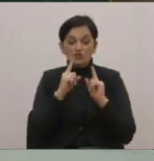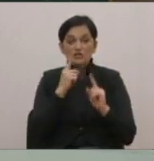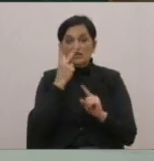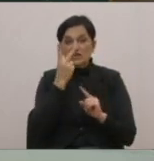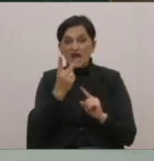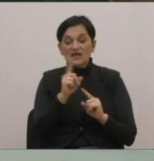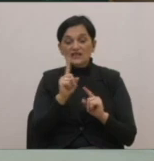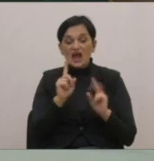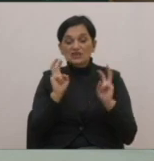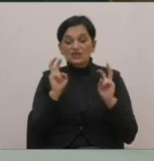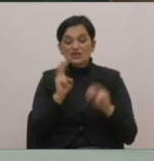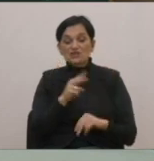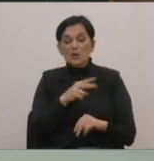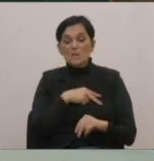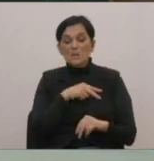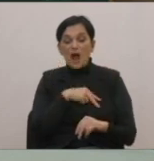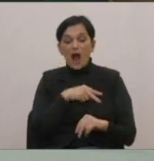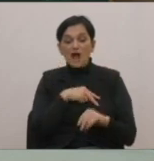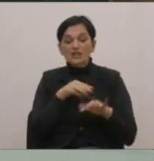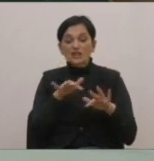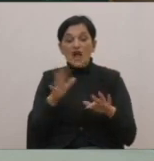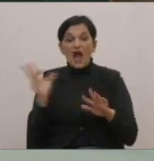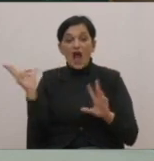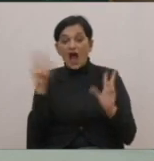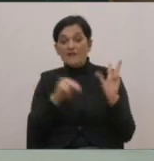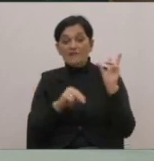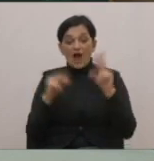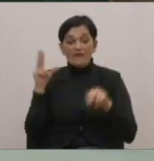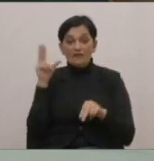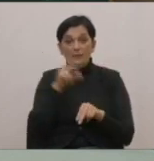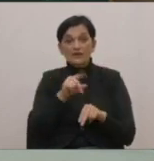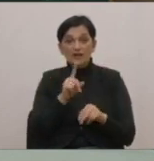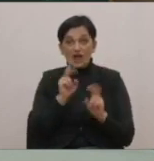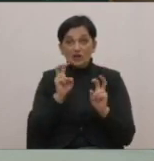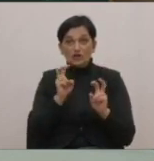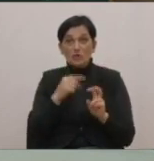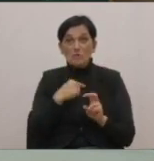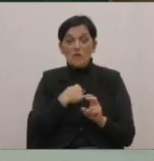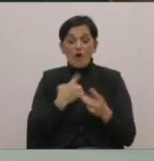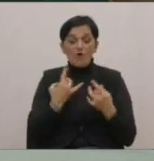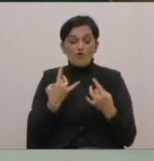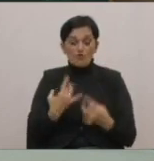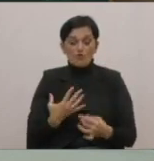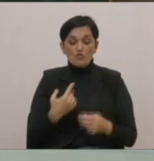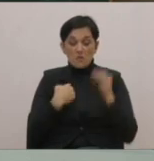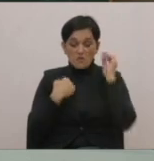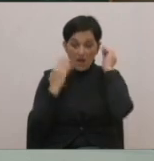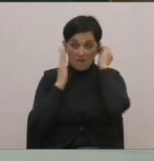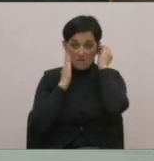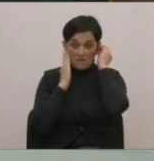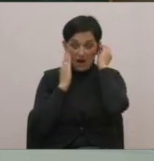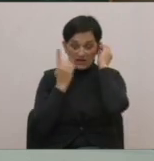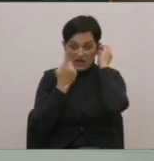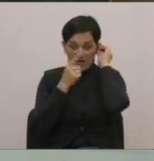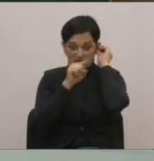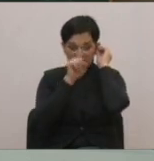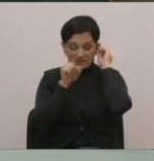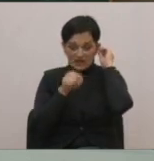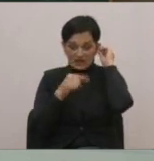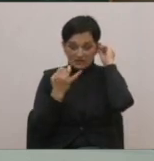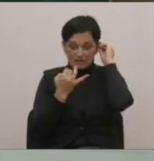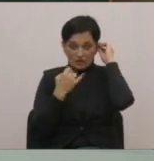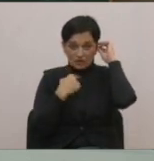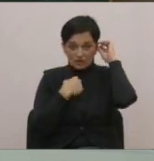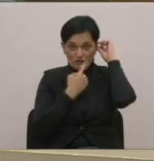საპარლამენტო საქმიანობა და რა არის მართლა ეპატაჟი, მეგონი რაც ხდება. მიცი რა შეპრობლება, მე უბრალოდ Mă martla, martla, ce sagit, ce mă interesează, da, ce